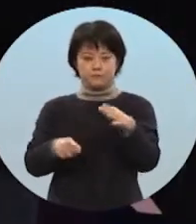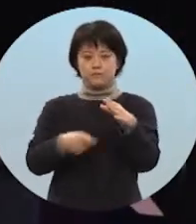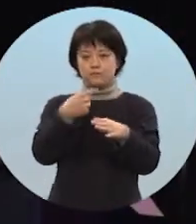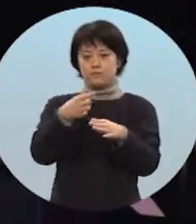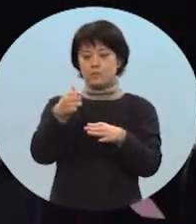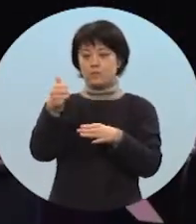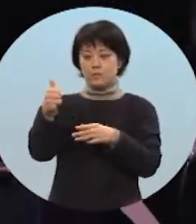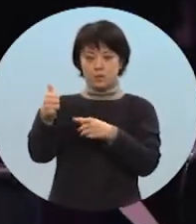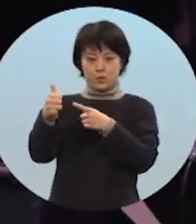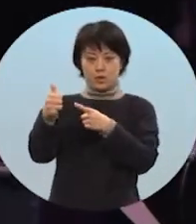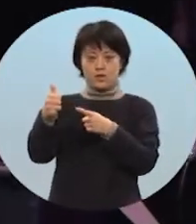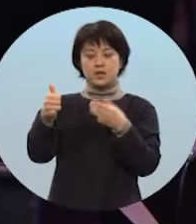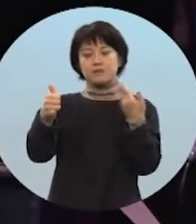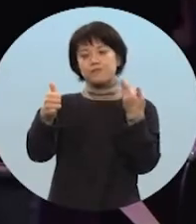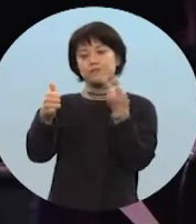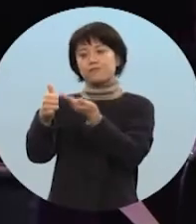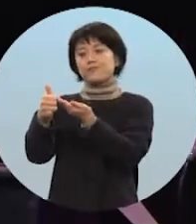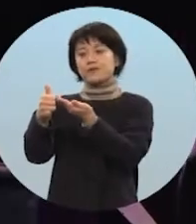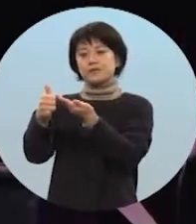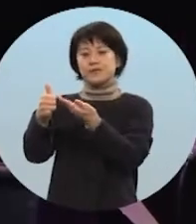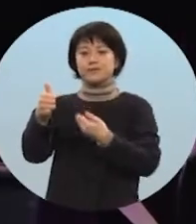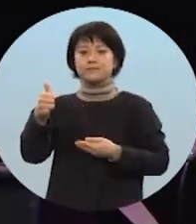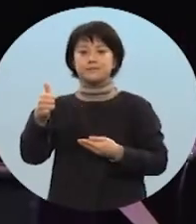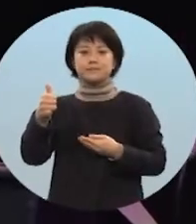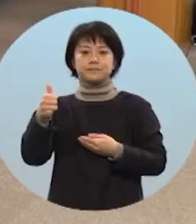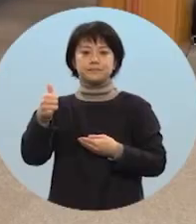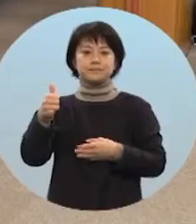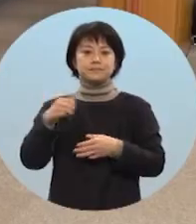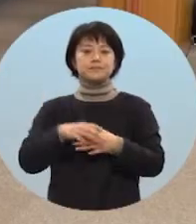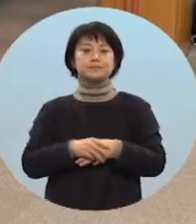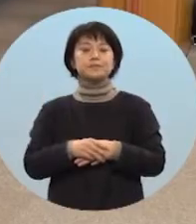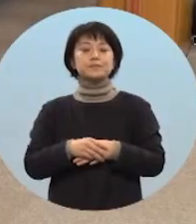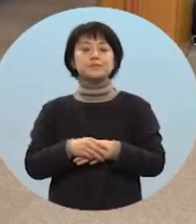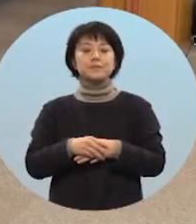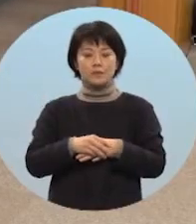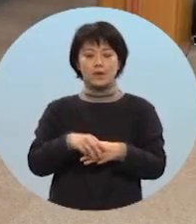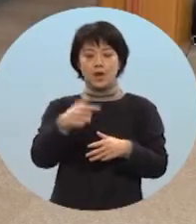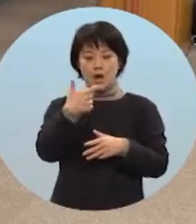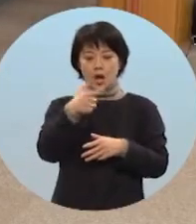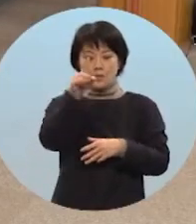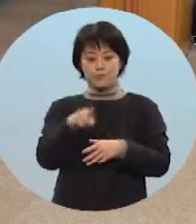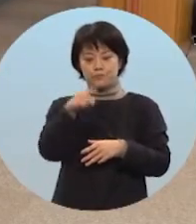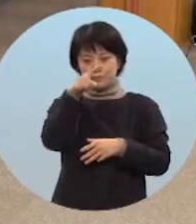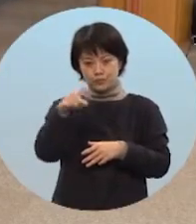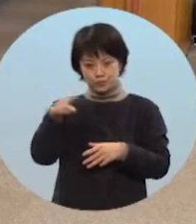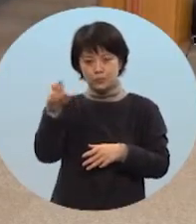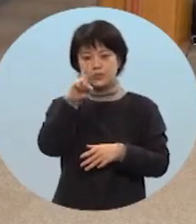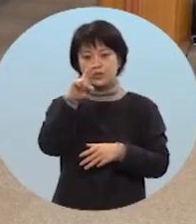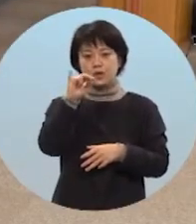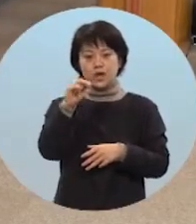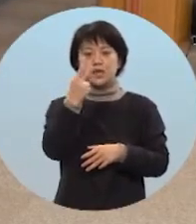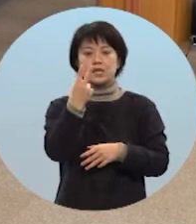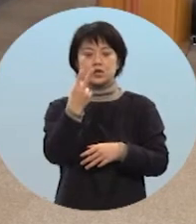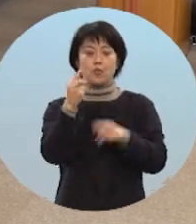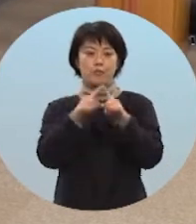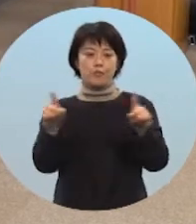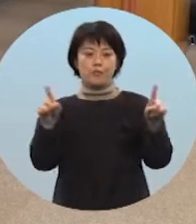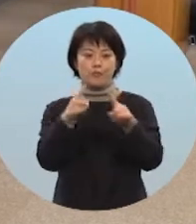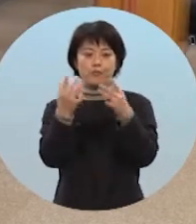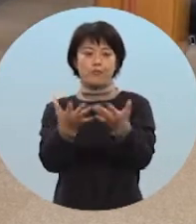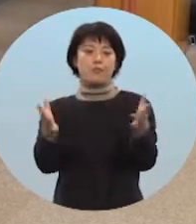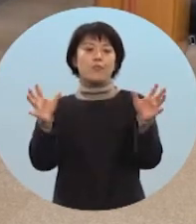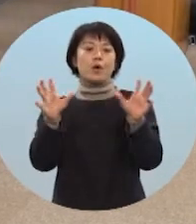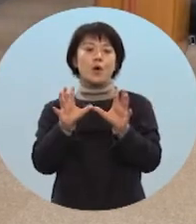人井上聡さんに伺いました。 ムーンライトビジャズオーケストラがですね、ニューヨークに来